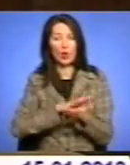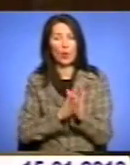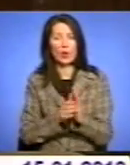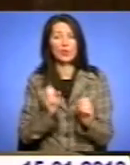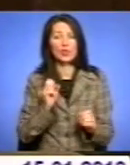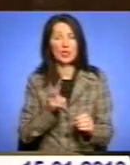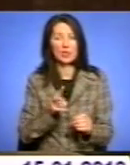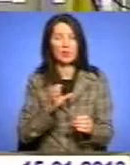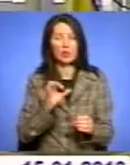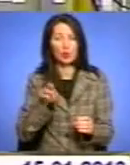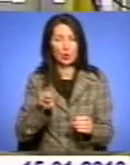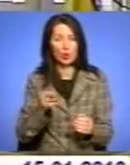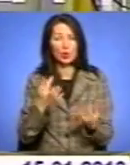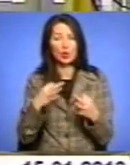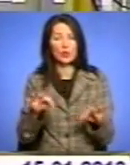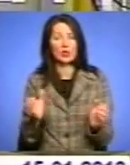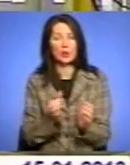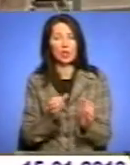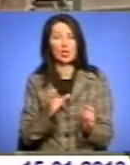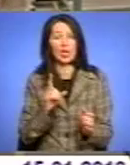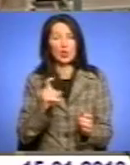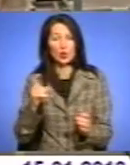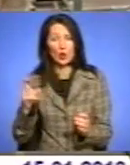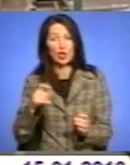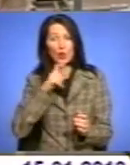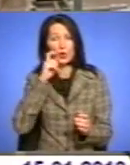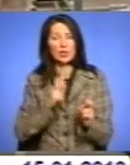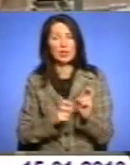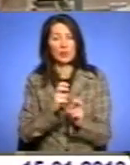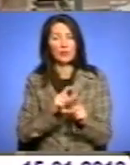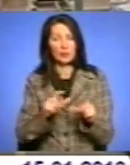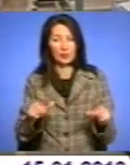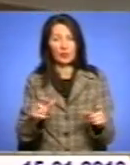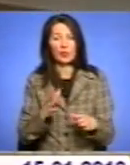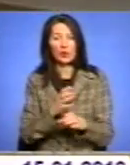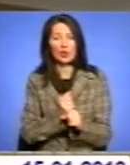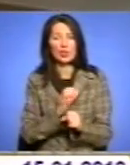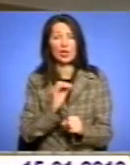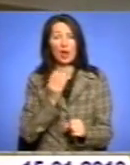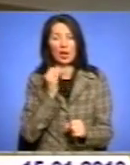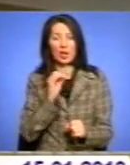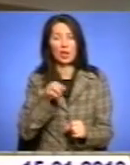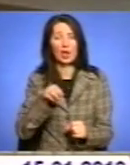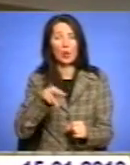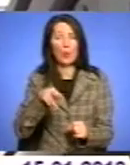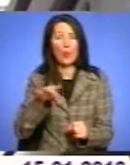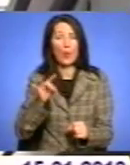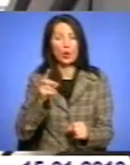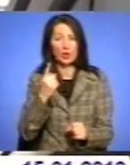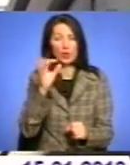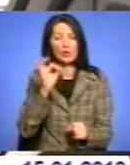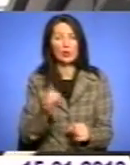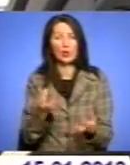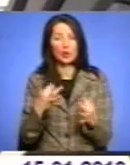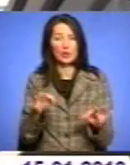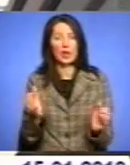сотні українських підприємств та роботу для тисяч українців. Адже скорочення імпорту лише на 1% дозволяє зберегти